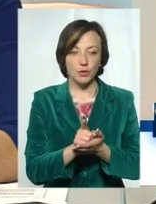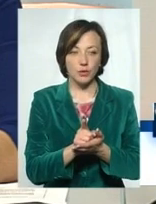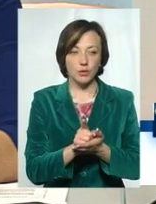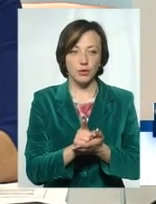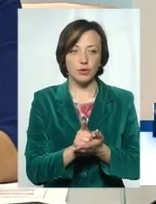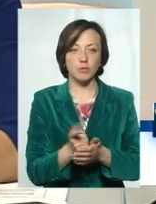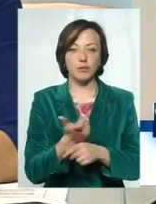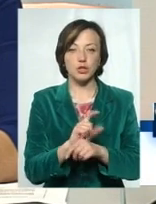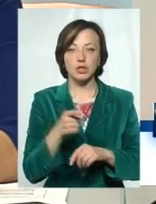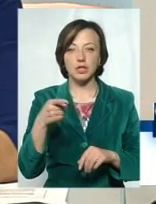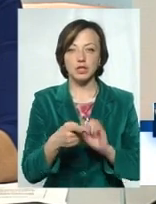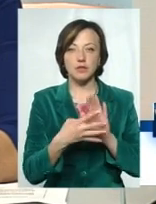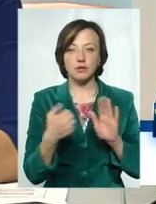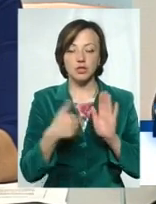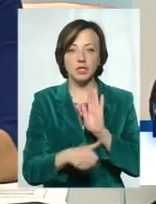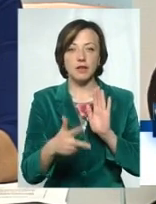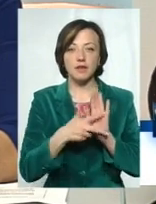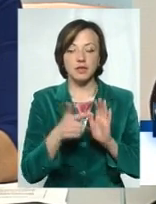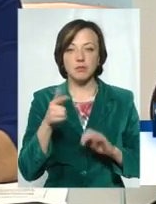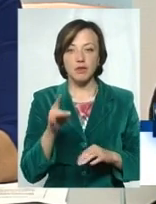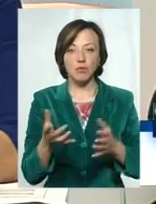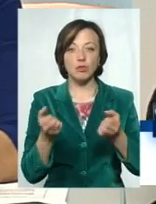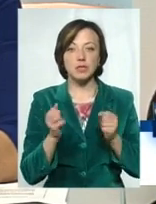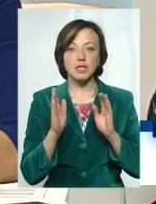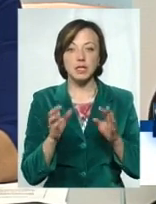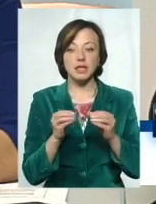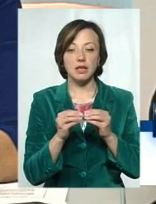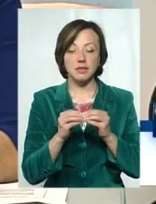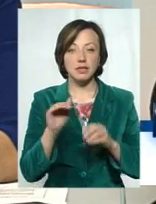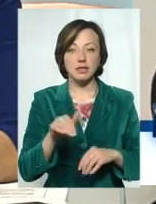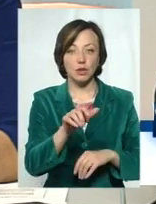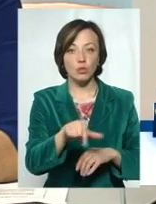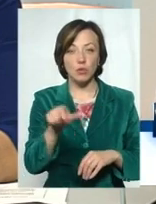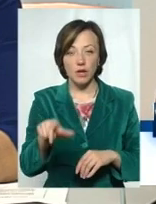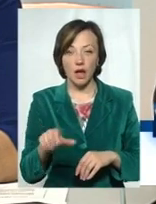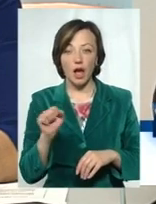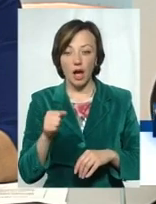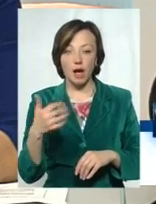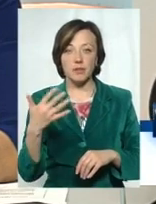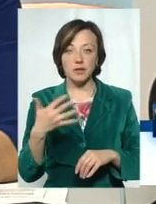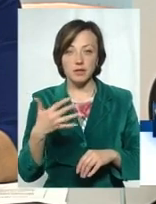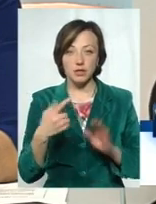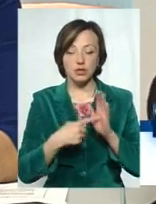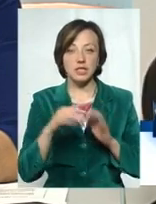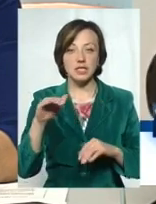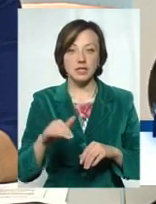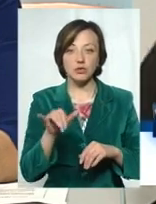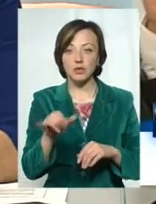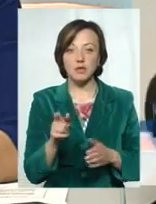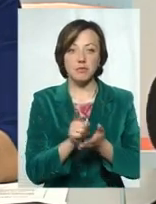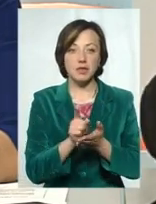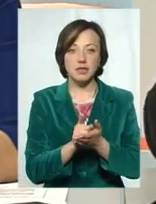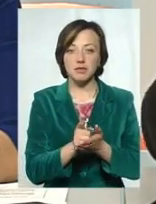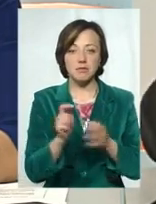ну, більше 1968 гривень, получають тільки 10 тисяч. А 56 тисяч, у них